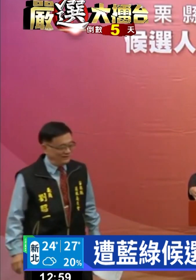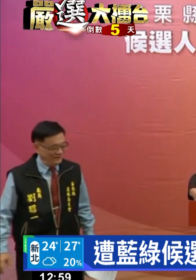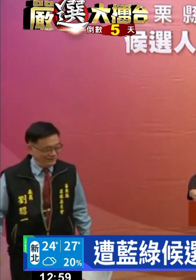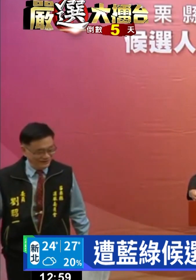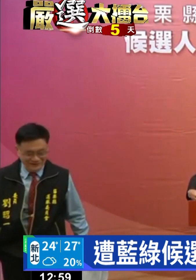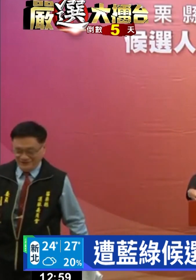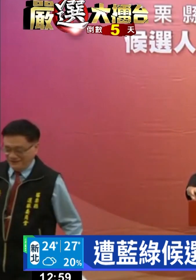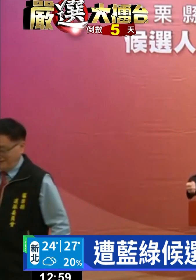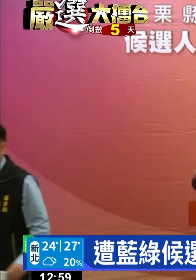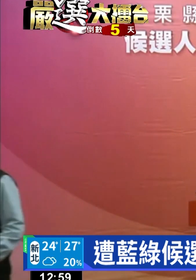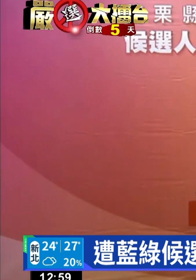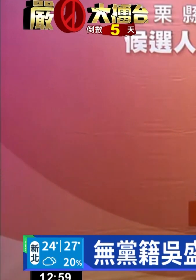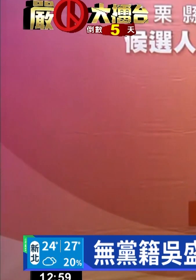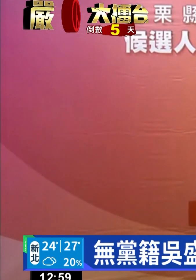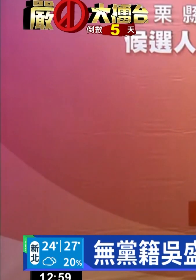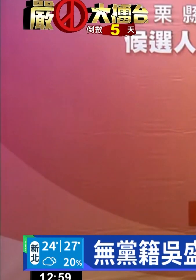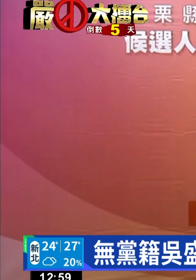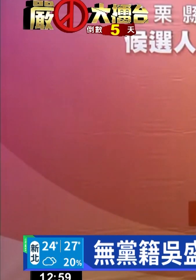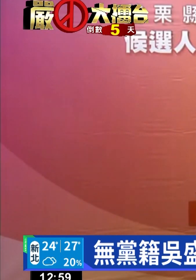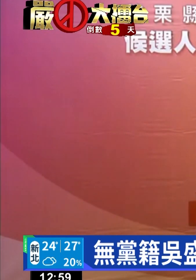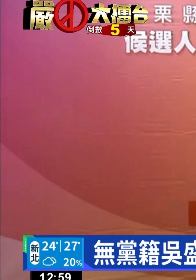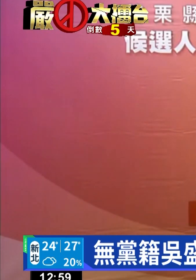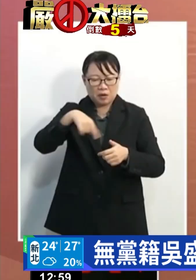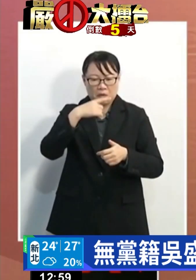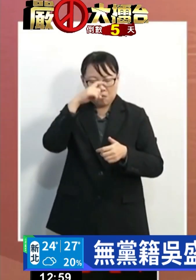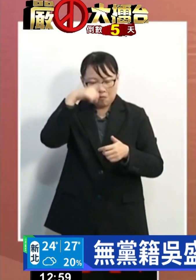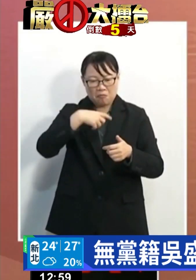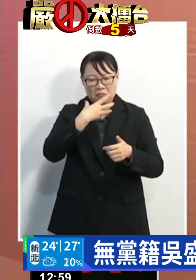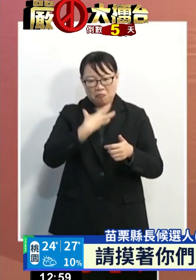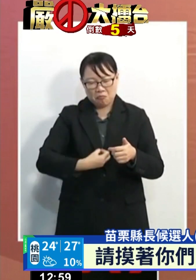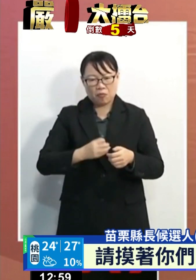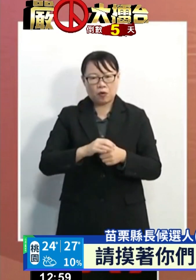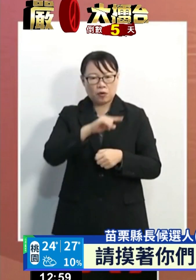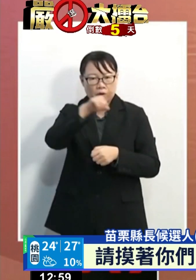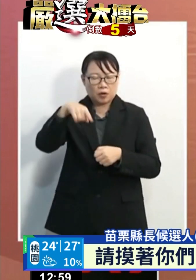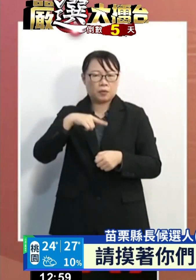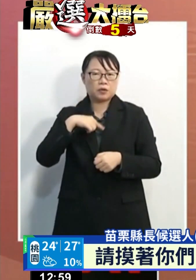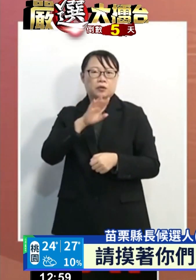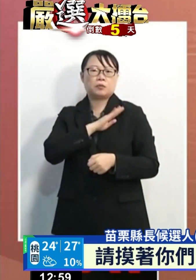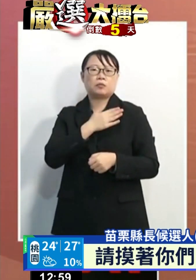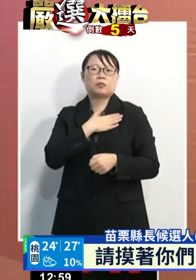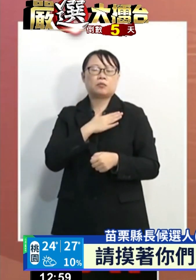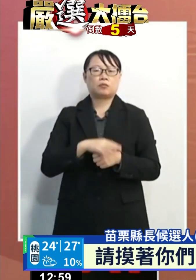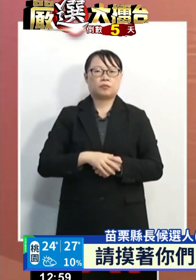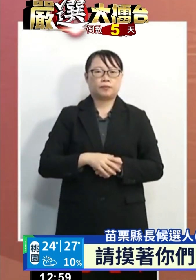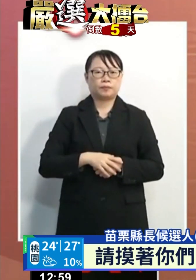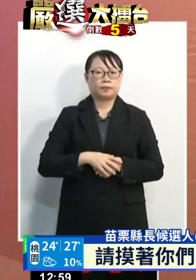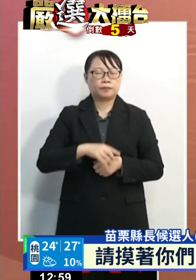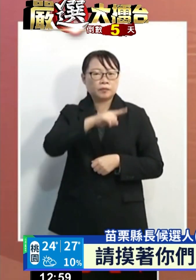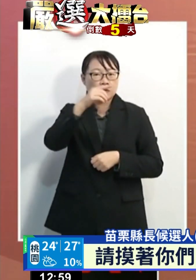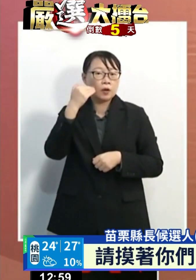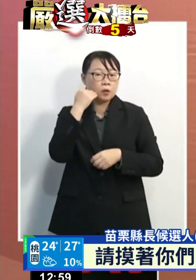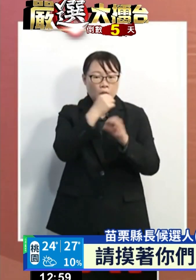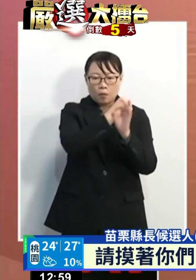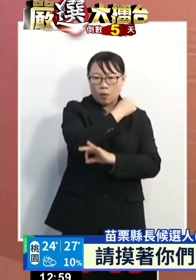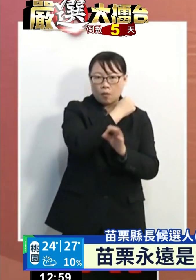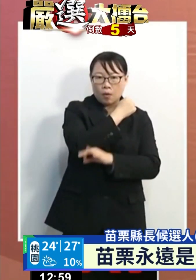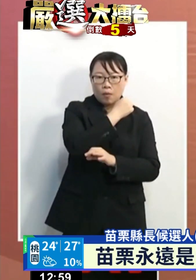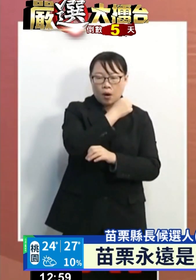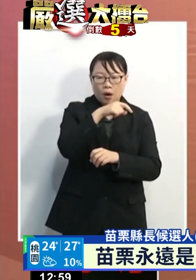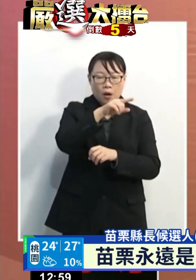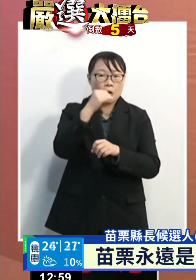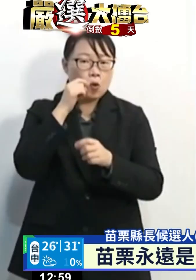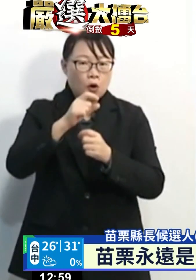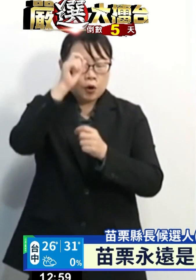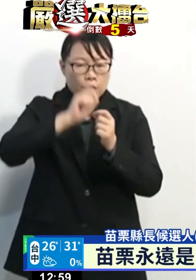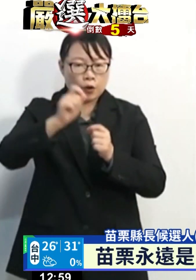胜则是把握最后几秒钟的时间向选民喊话， 请摸着你们自己的良心再被买票，苗栗永远